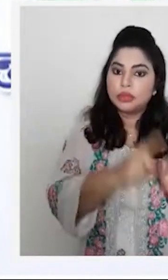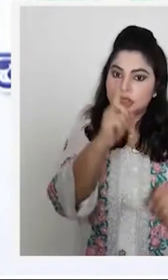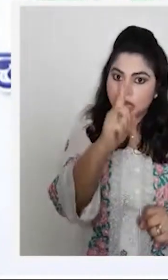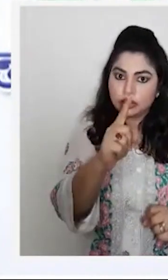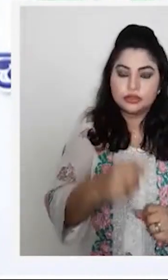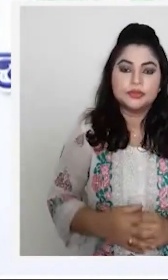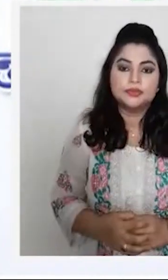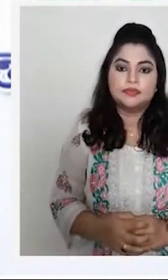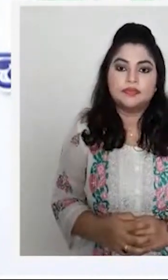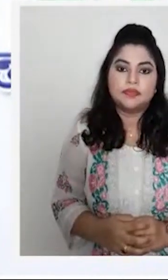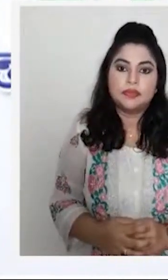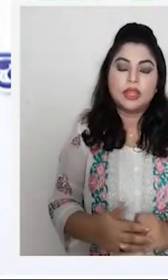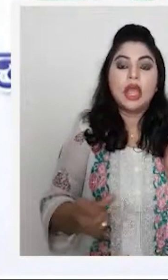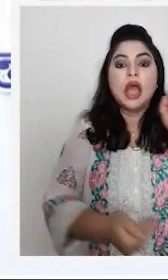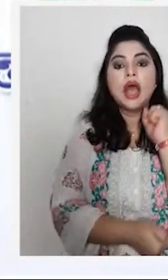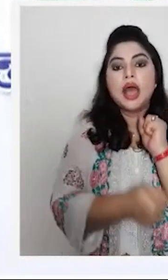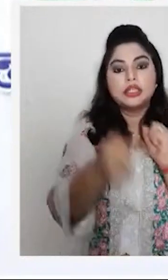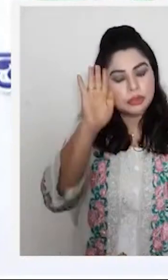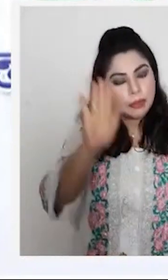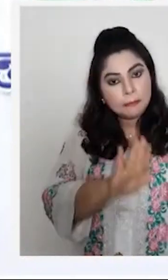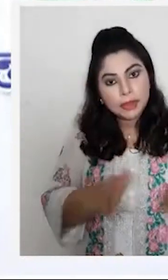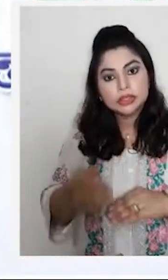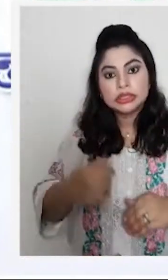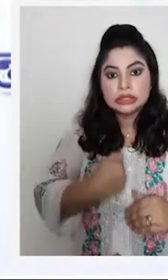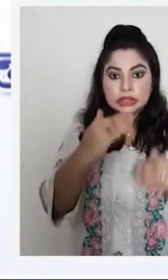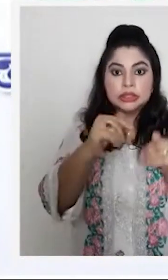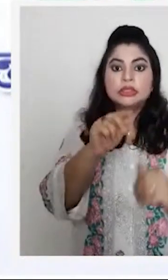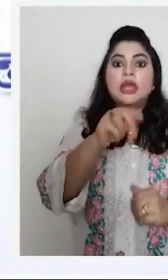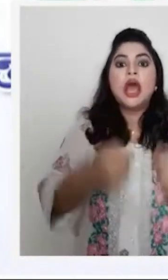2 জন, বরিশাল 1 জন, ময়মনসিংহ 1 জন এবং রংপুর 1 জন।